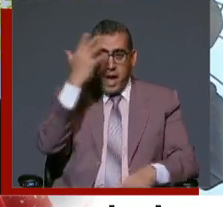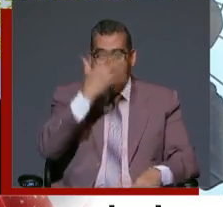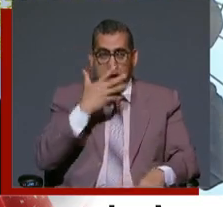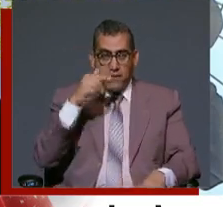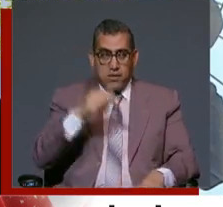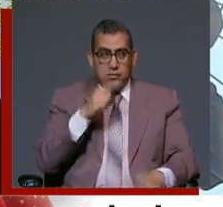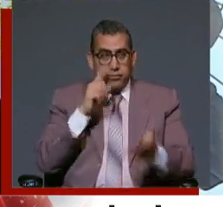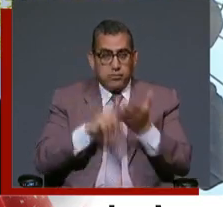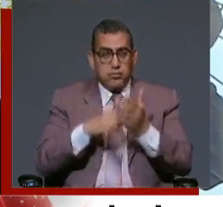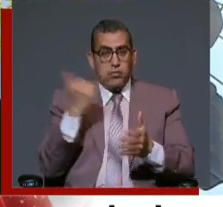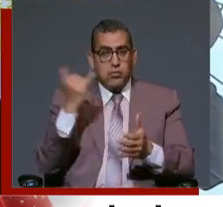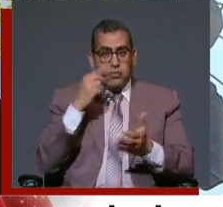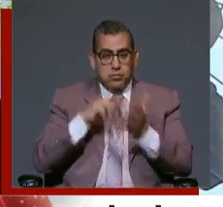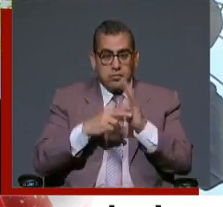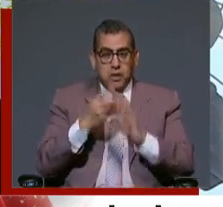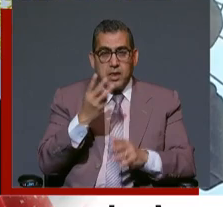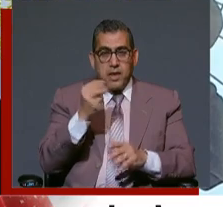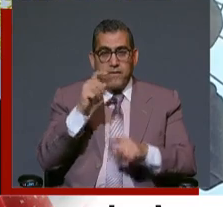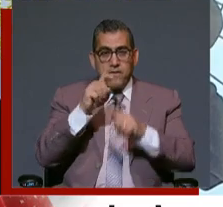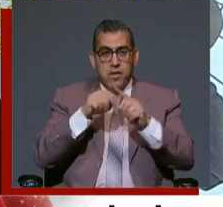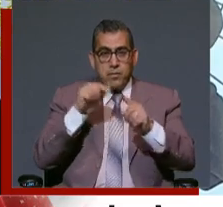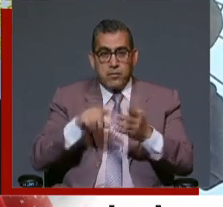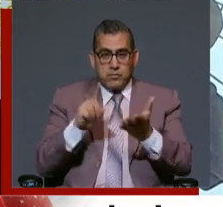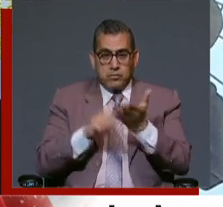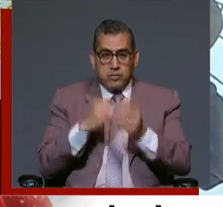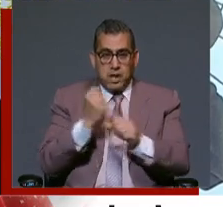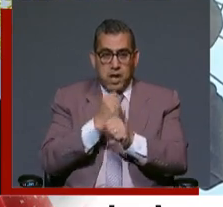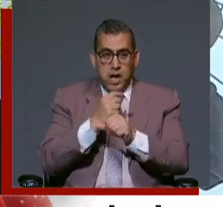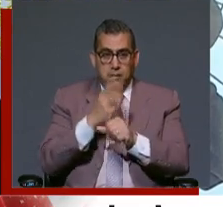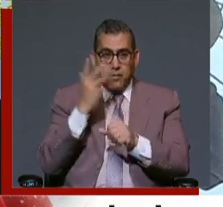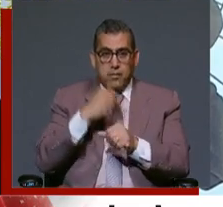حاليا 0.2% من أصل